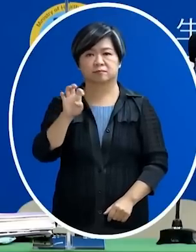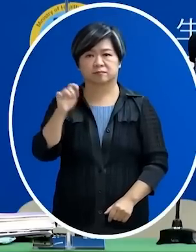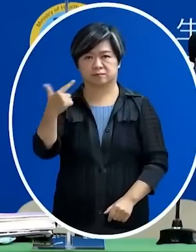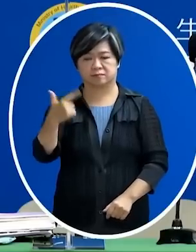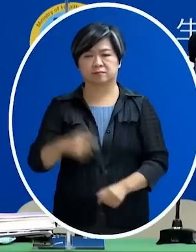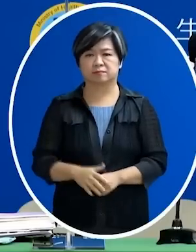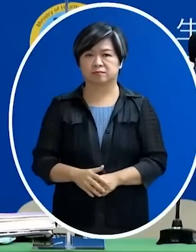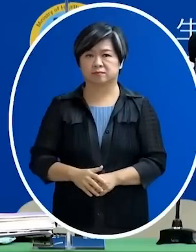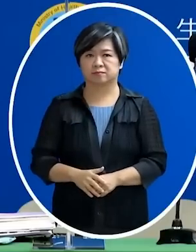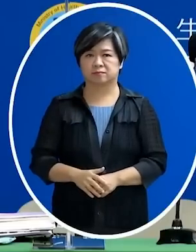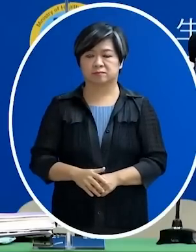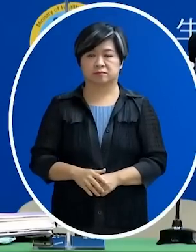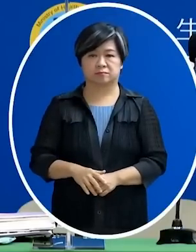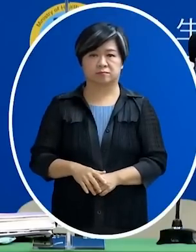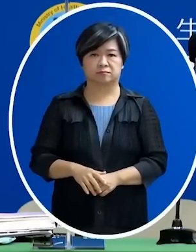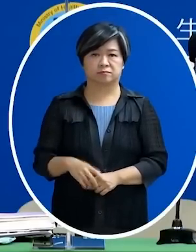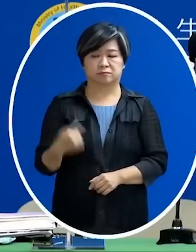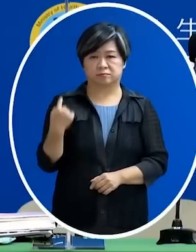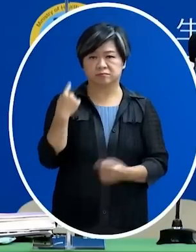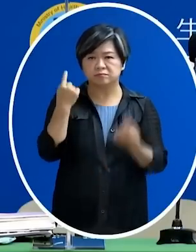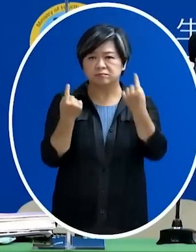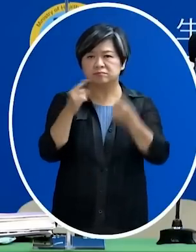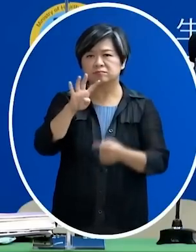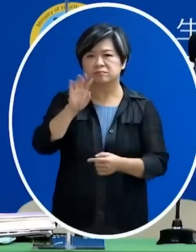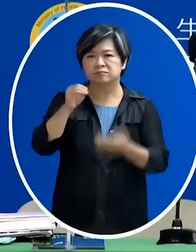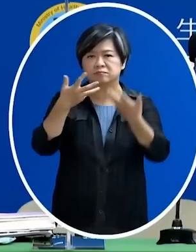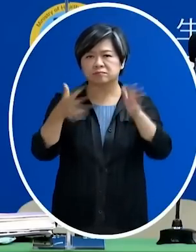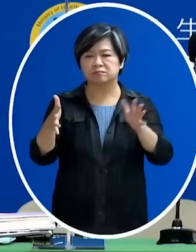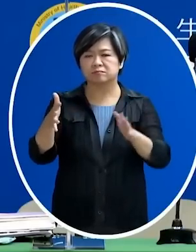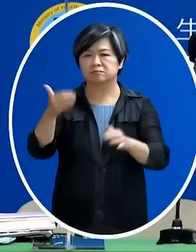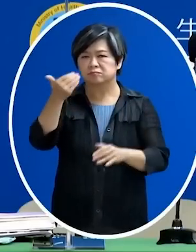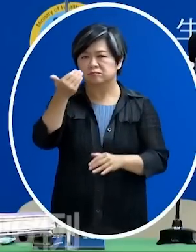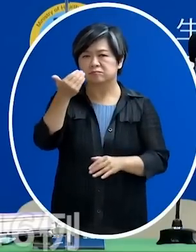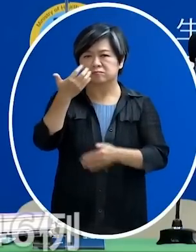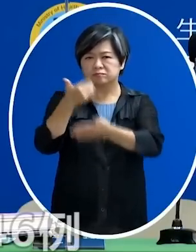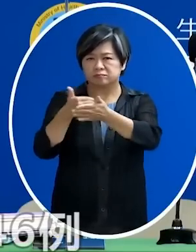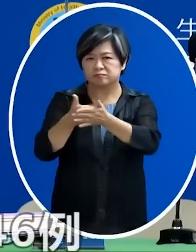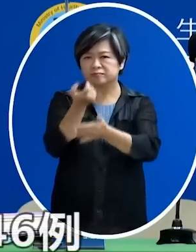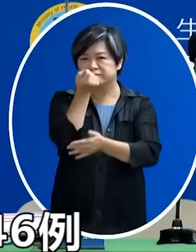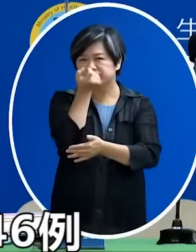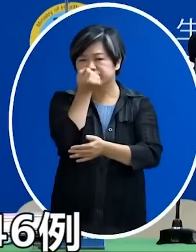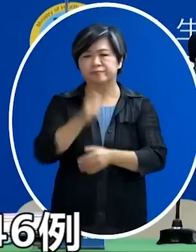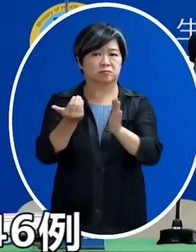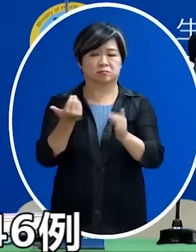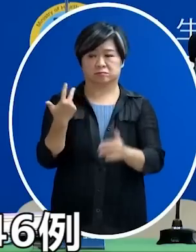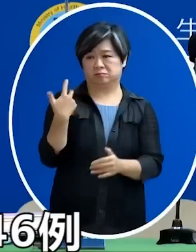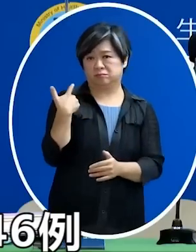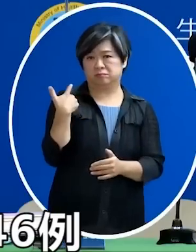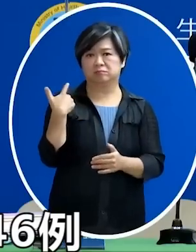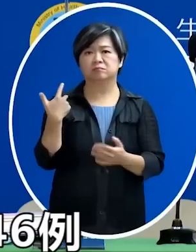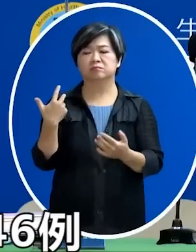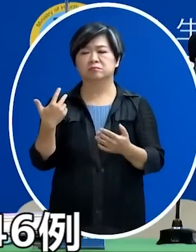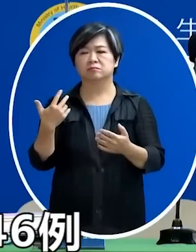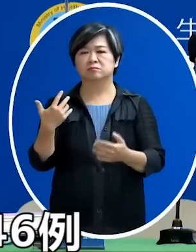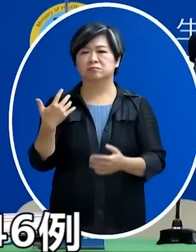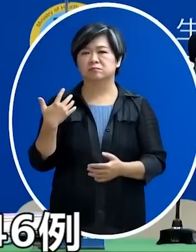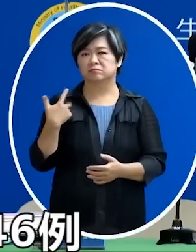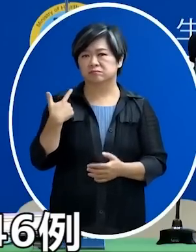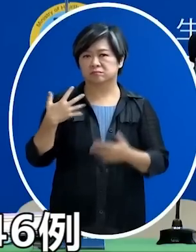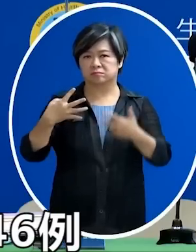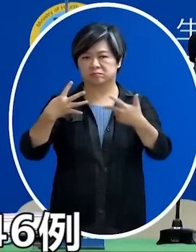34846位，那比起之前一天的40000多位是有稍微降低一点点，但是比起上个礼拜四